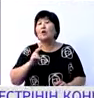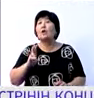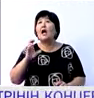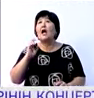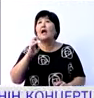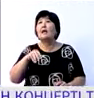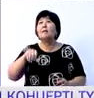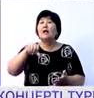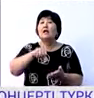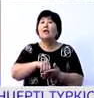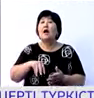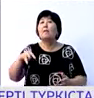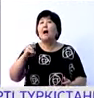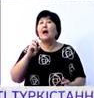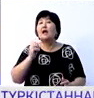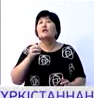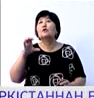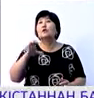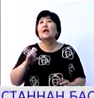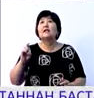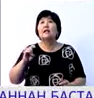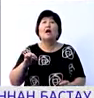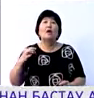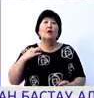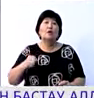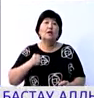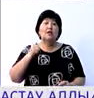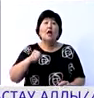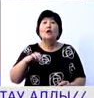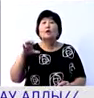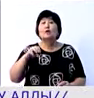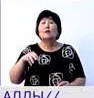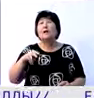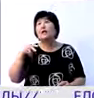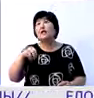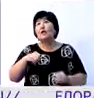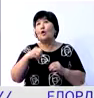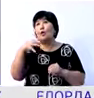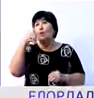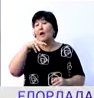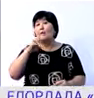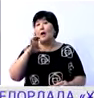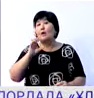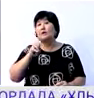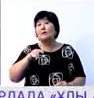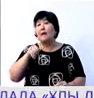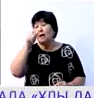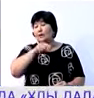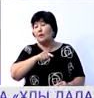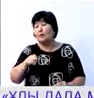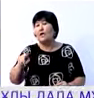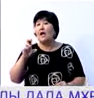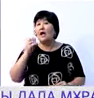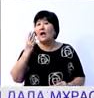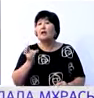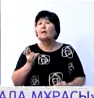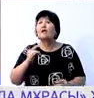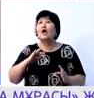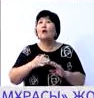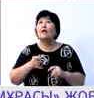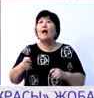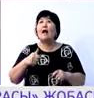әкімі лауазымына Махашев Сұлтан Ысқақұлы тағайындалды. Сұлтан Махашев 2015 жылдың маусым айынан бастап осы кезге дейін Қармақшы